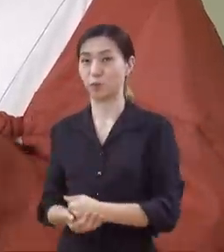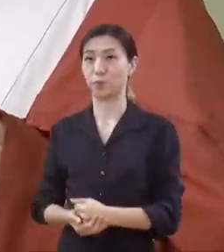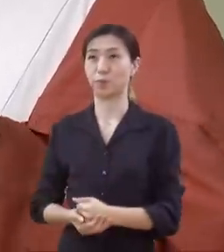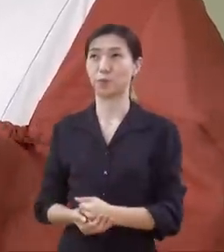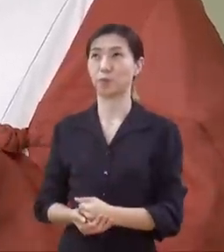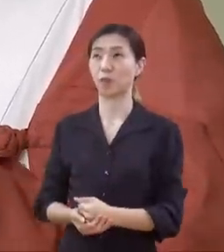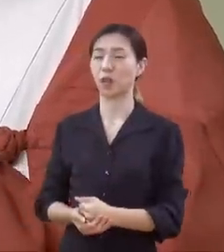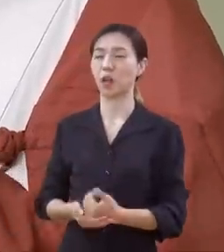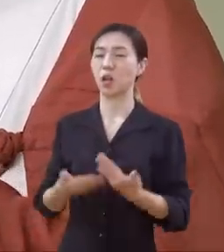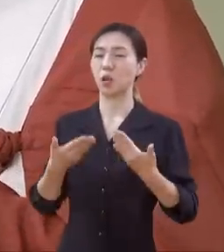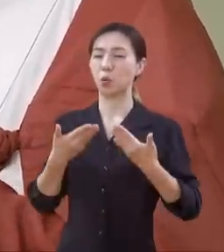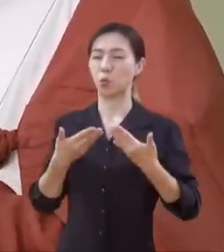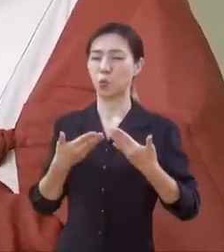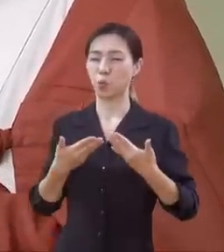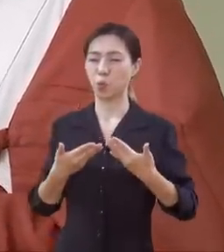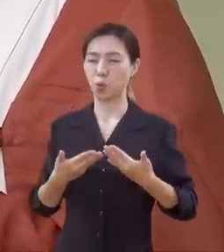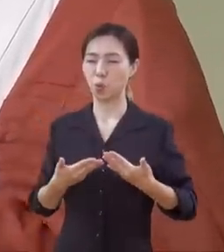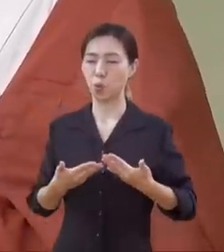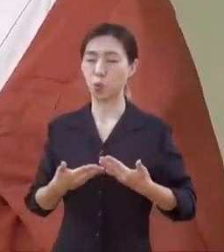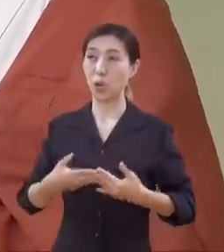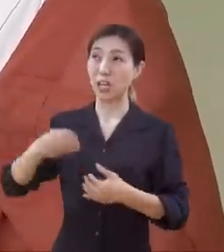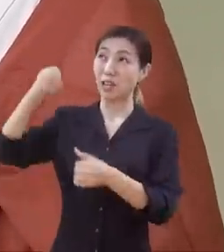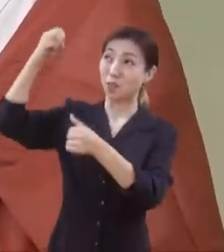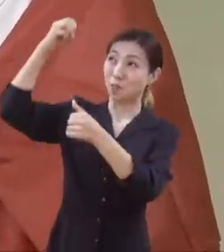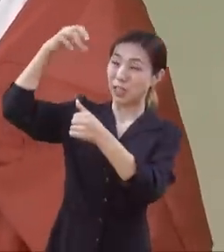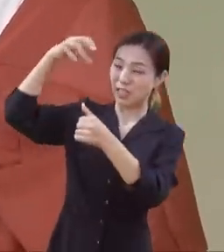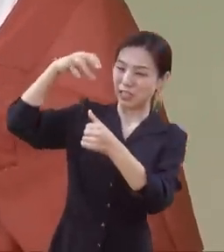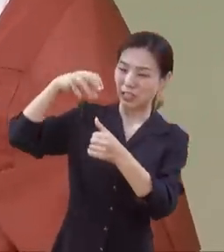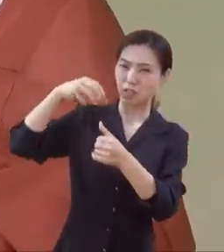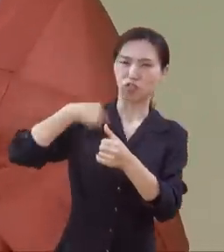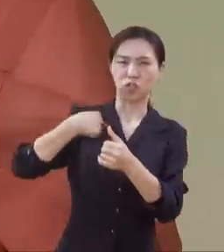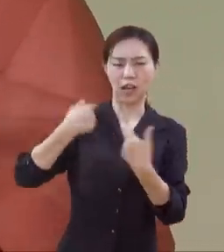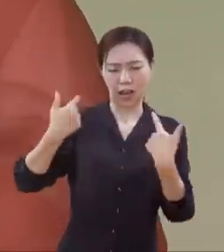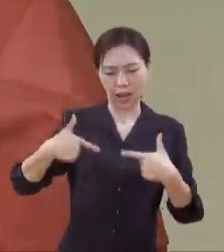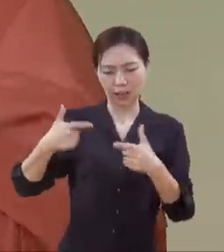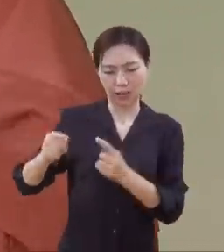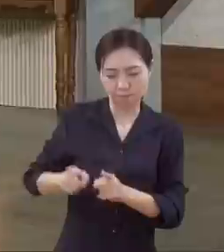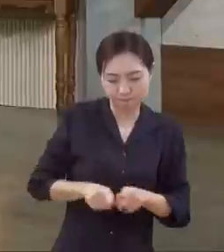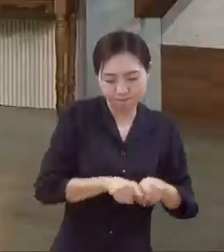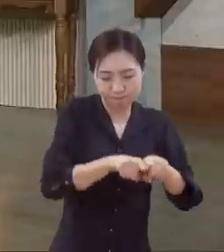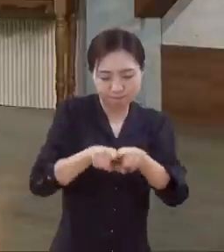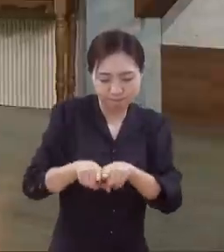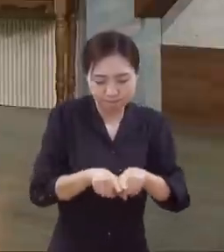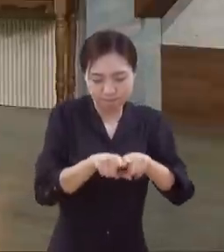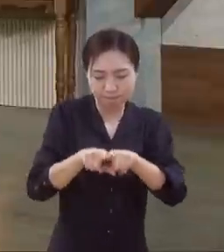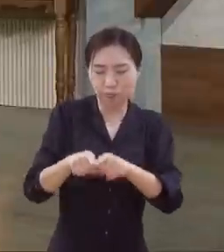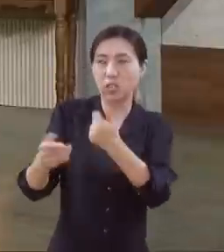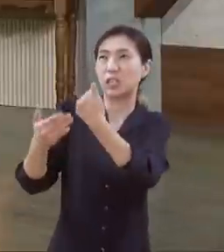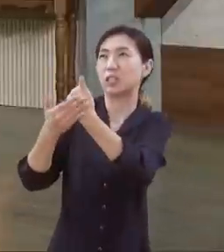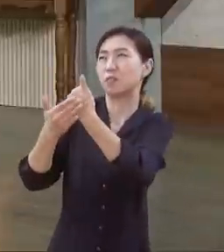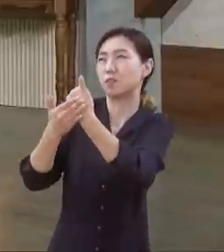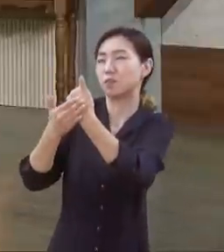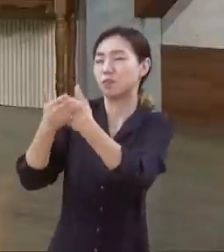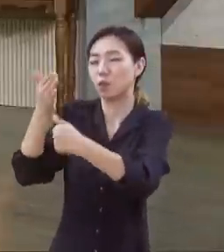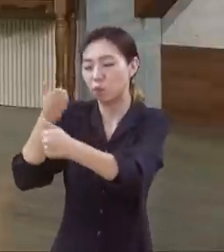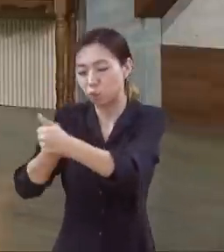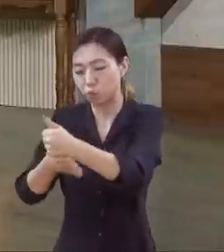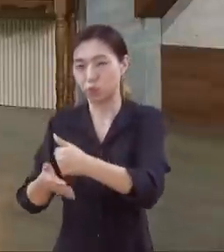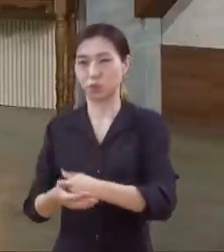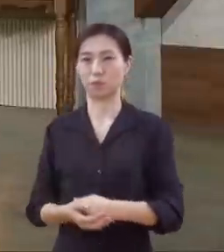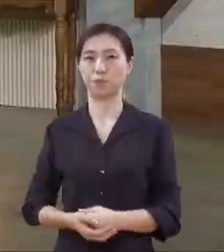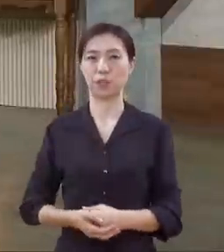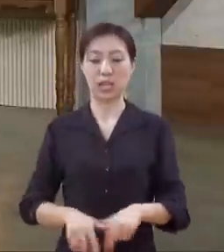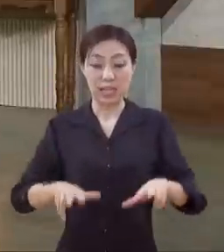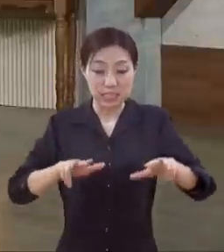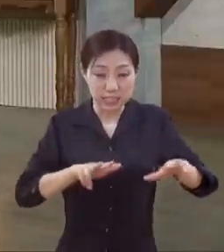힘으로 항상 우리들의 감싸 주십시오라는 그런 뜻이 되는 겁니다 지금이 순간 염불하고